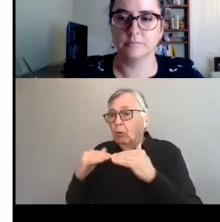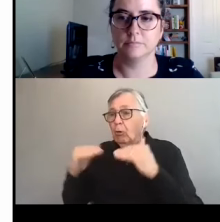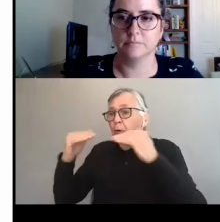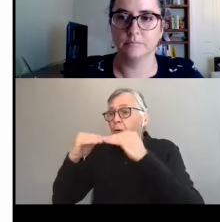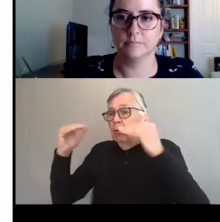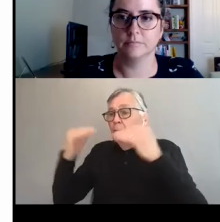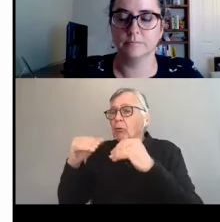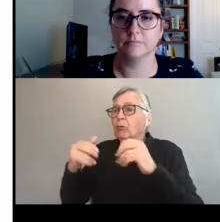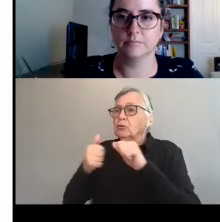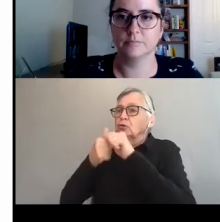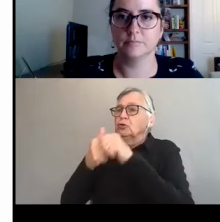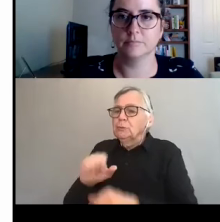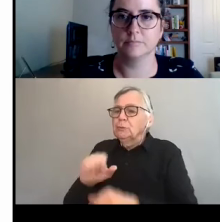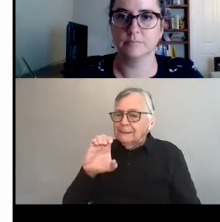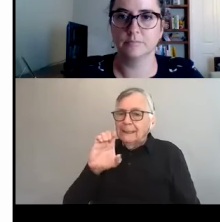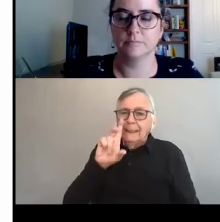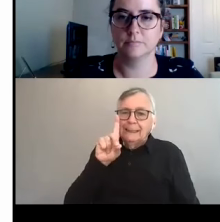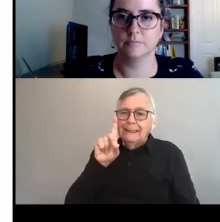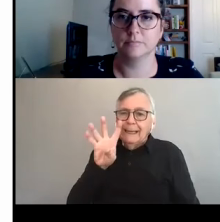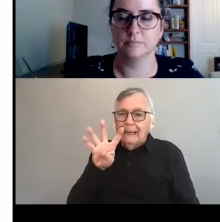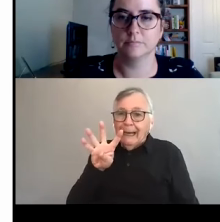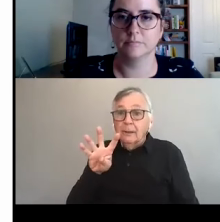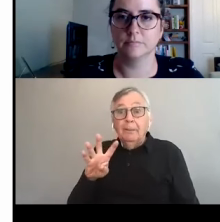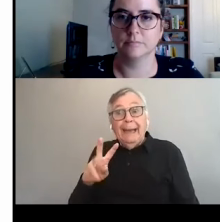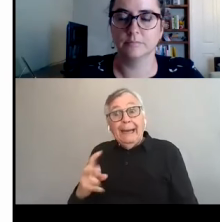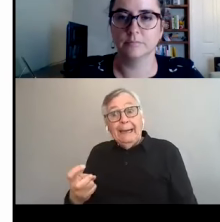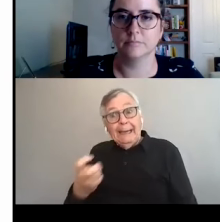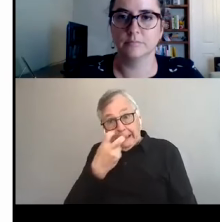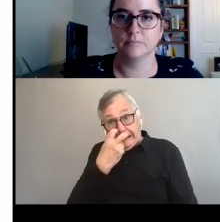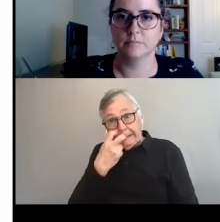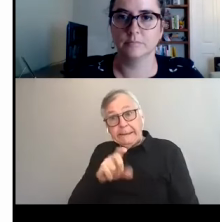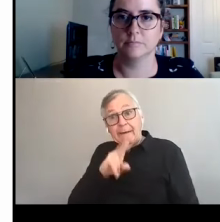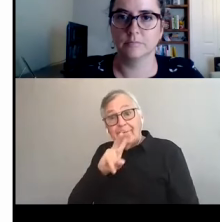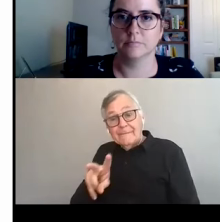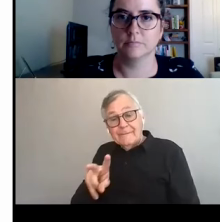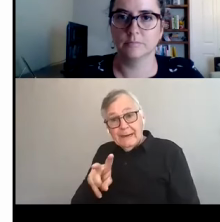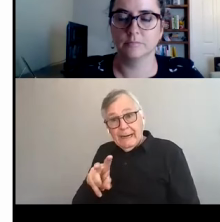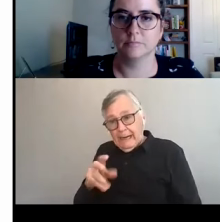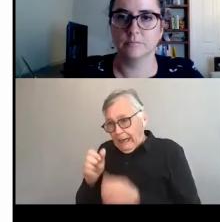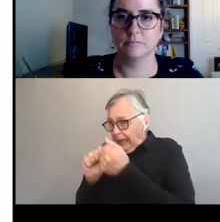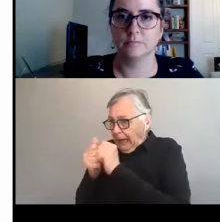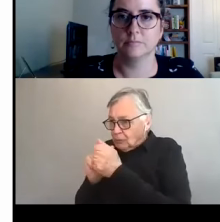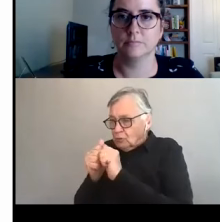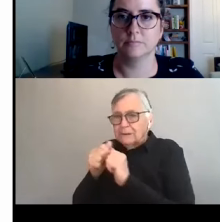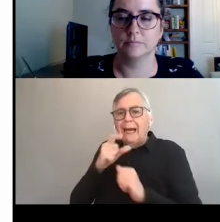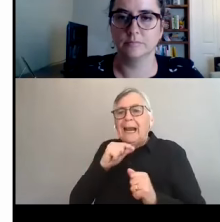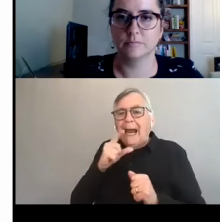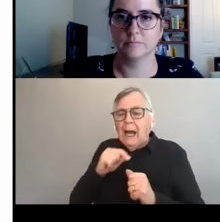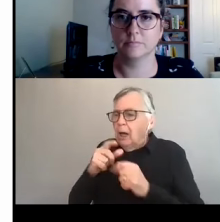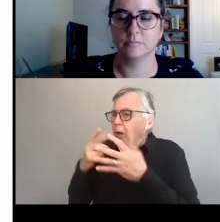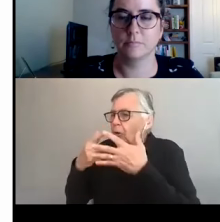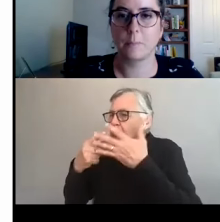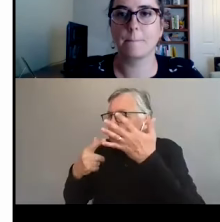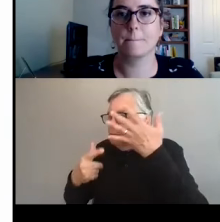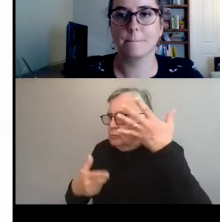des CD4, etc. Mais quand même, le risque demeurait réel, même ajusté avec l'âge, puis avec d'autres facteurs qui